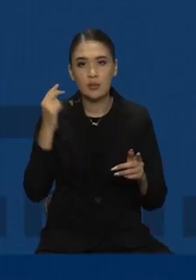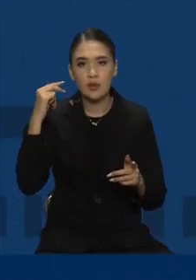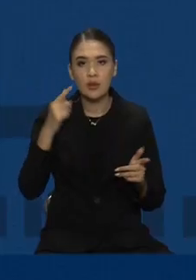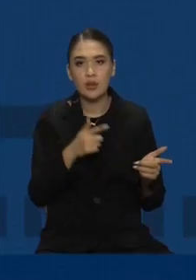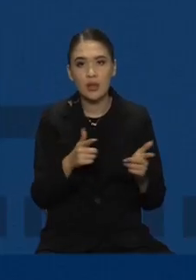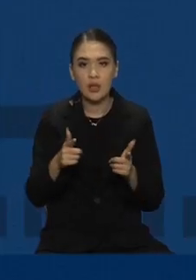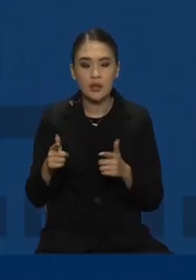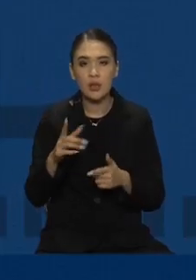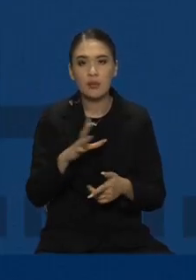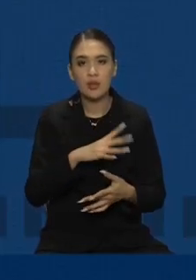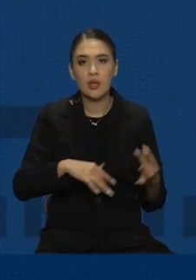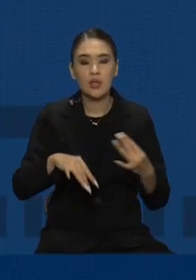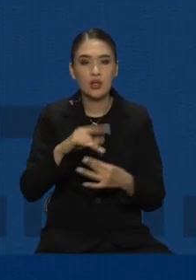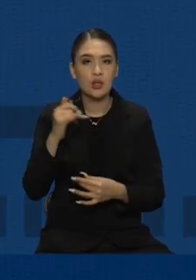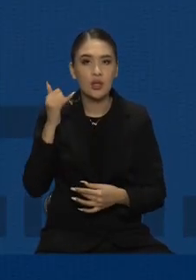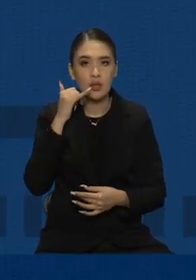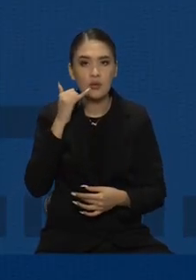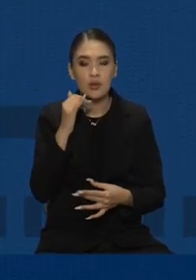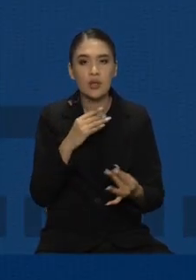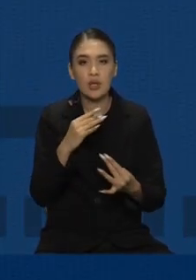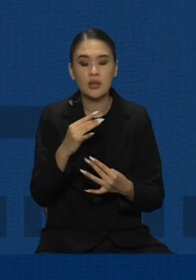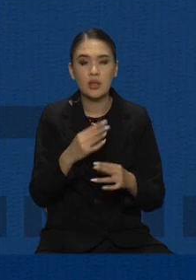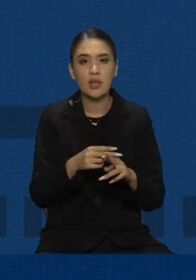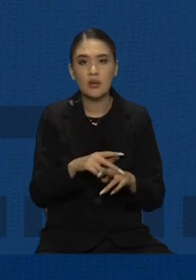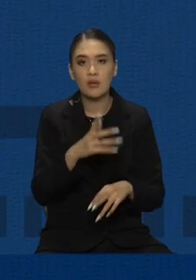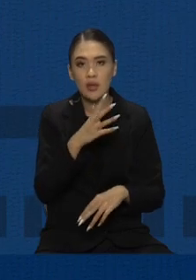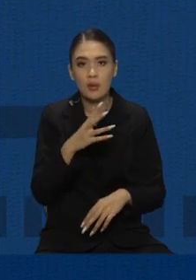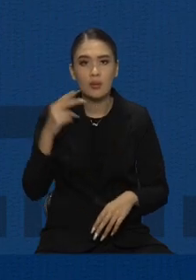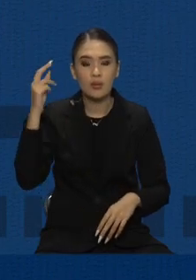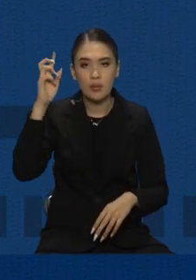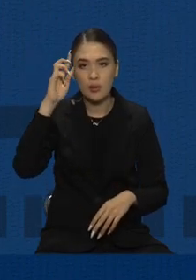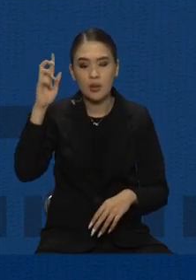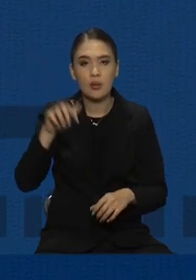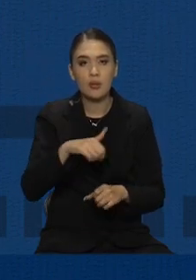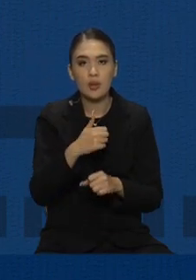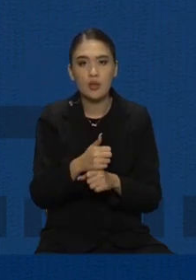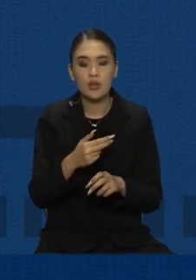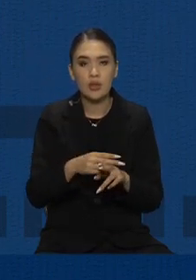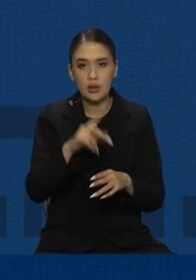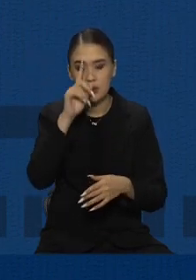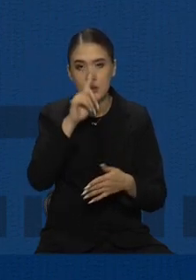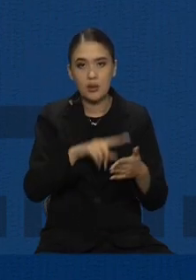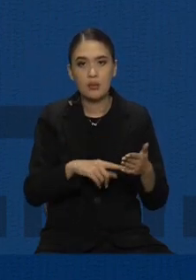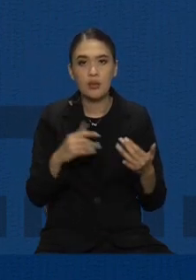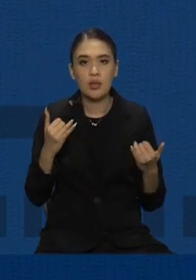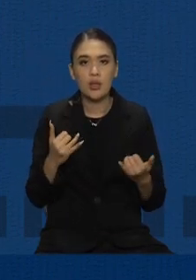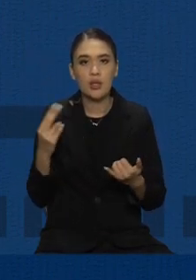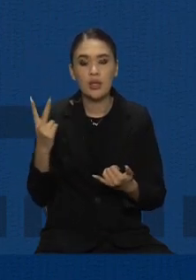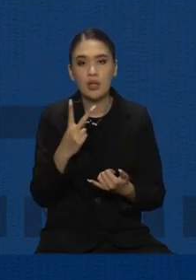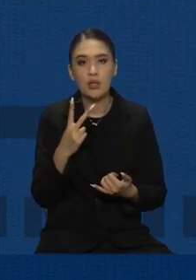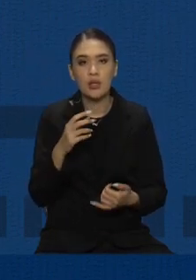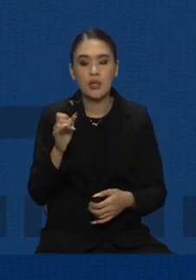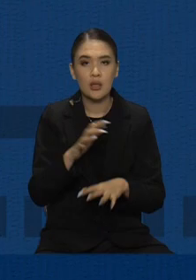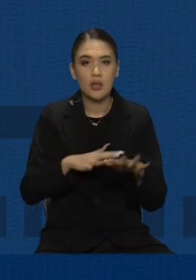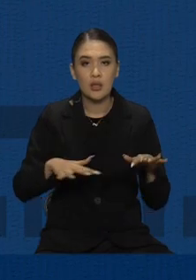талқылады. Сондай-ақ телефон арқылы әңгімелесу кезінде мемлекет басшылары өзара сенім мен қолдауға негізделген екі ел арасындағы